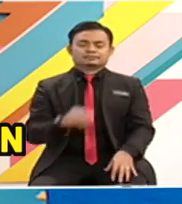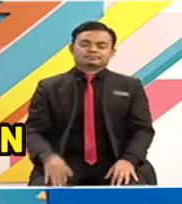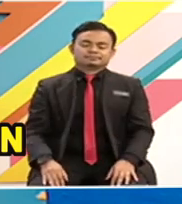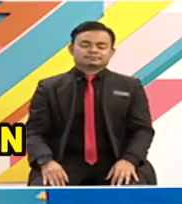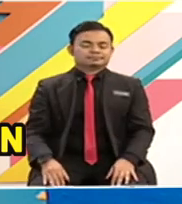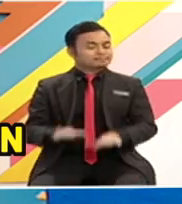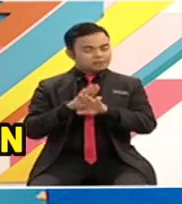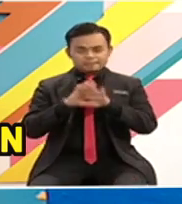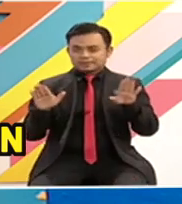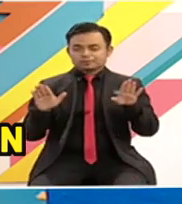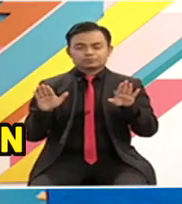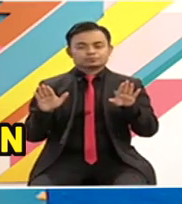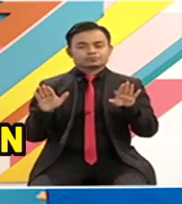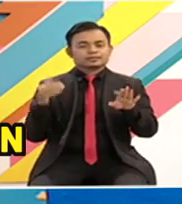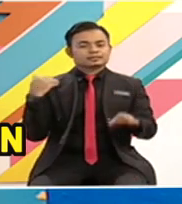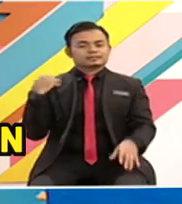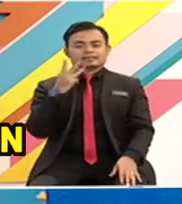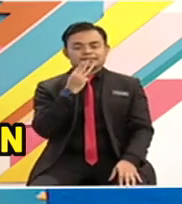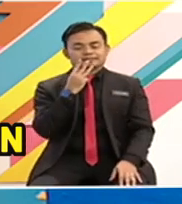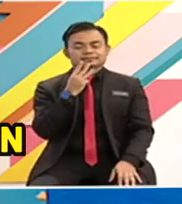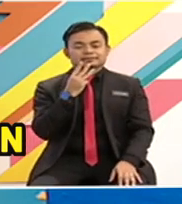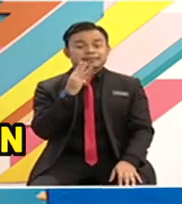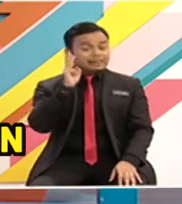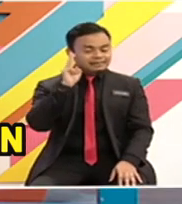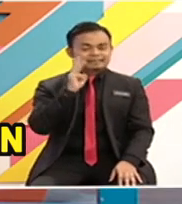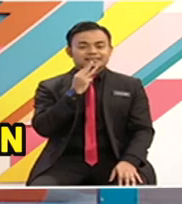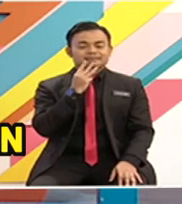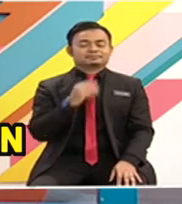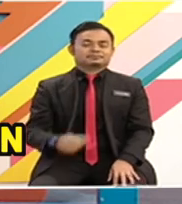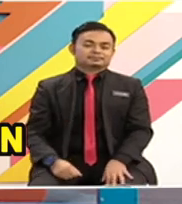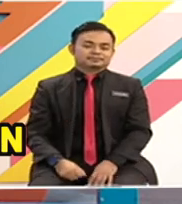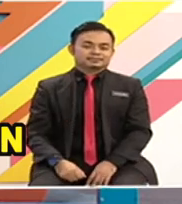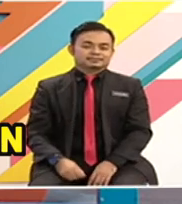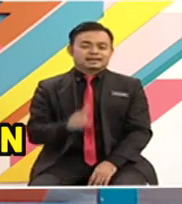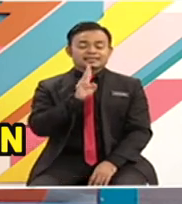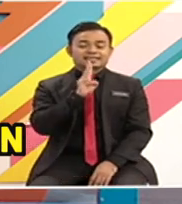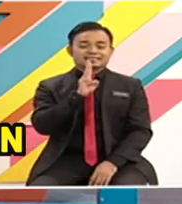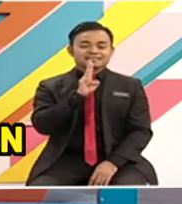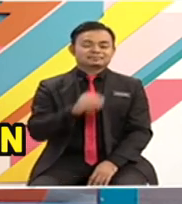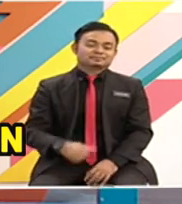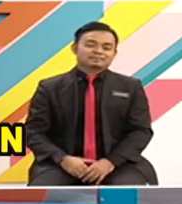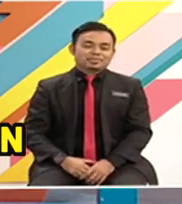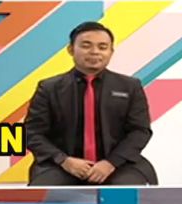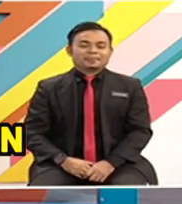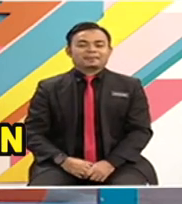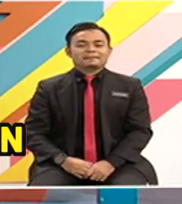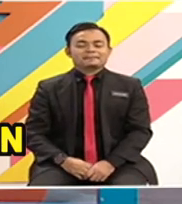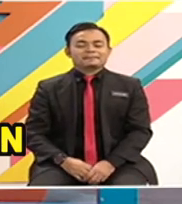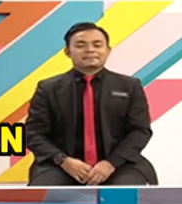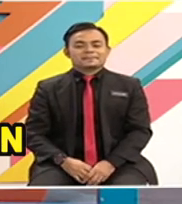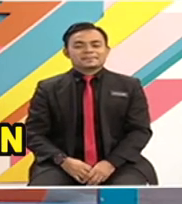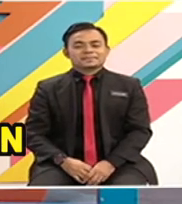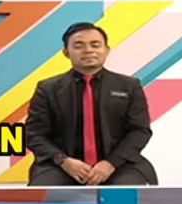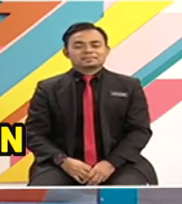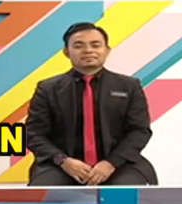sampai 10 Langsung aja kita akan guna apa nih aa minyak silikon silikon oleh Oke jadi minyak tuh akan mencarikan dipikirkan